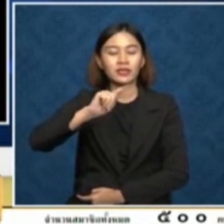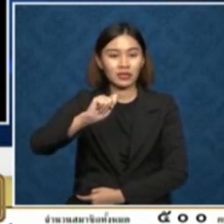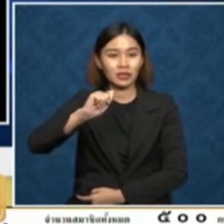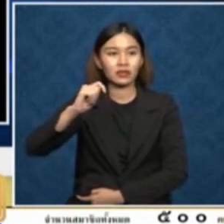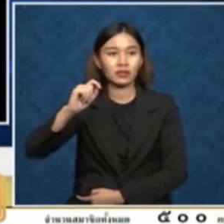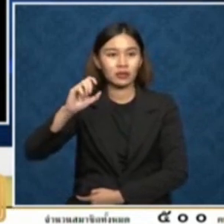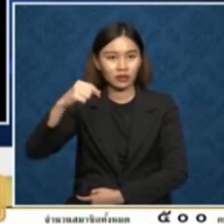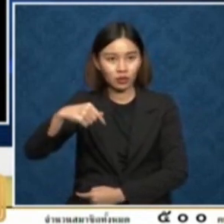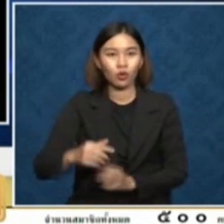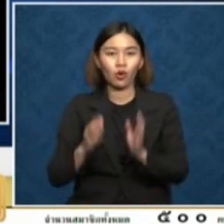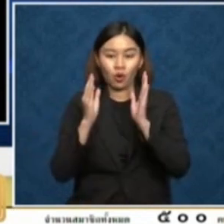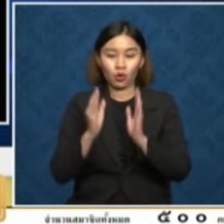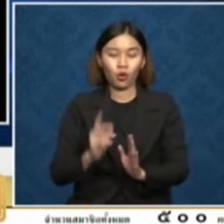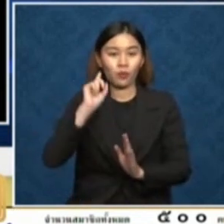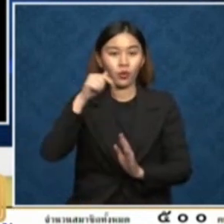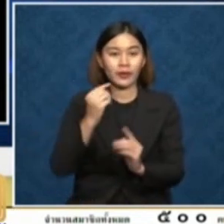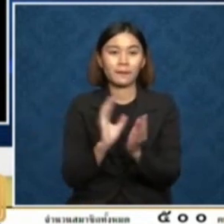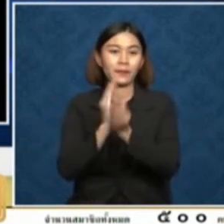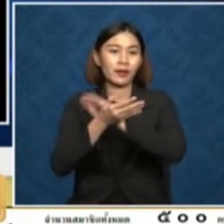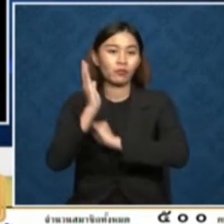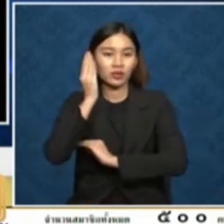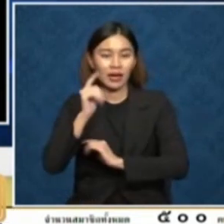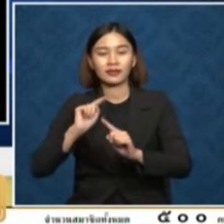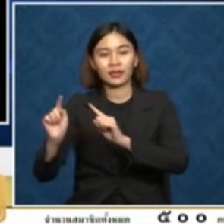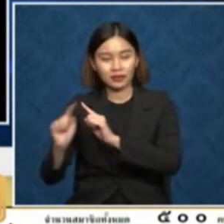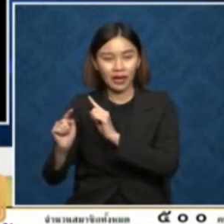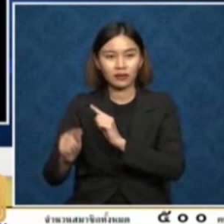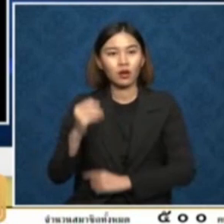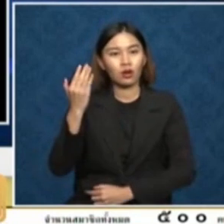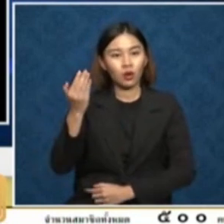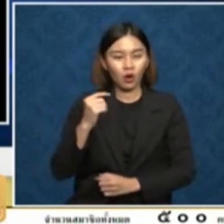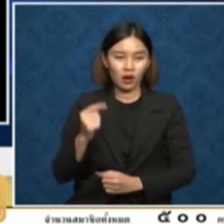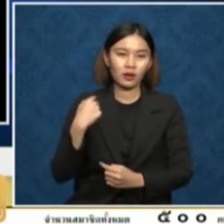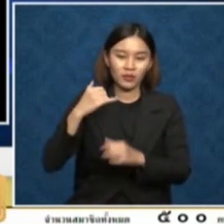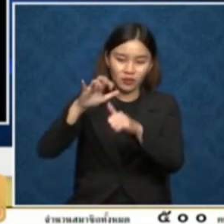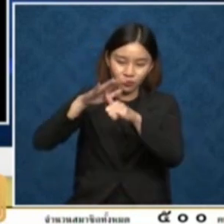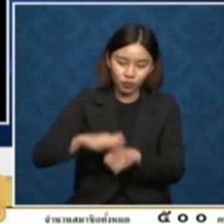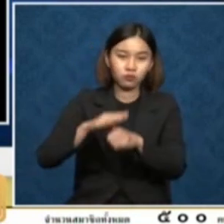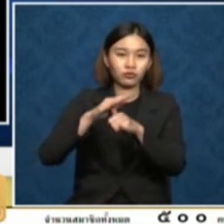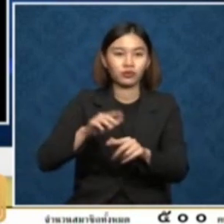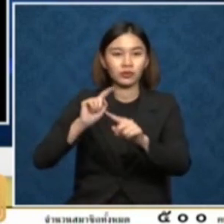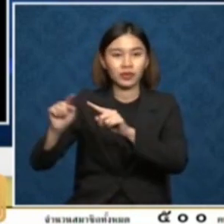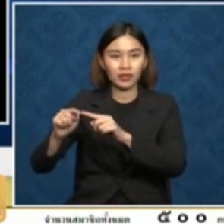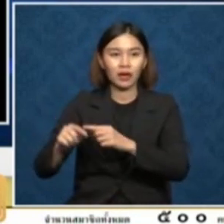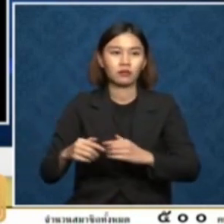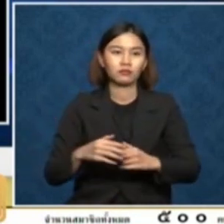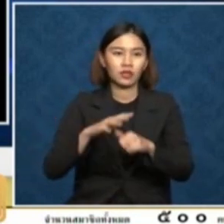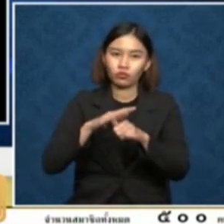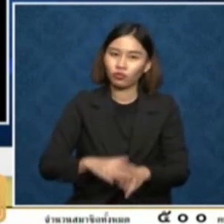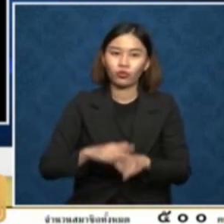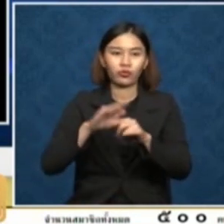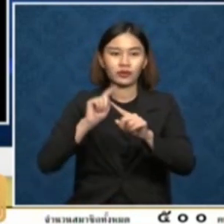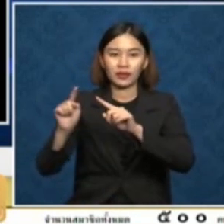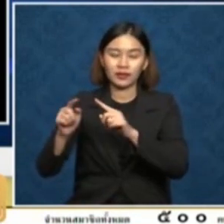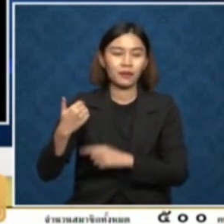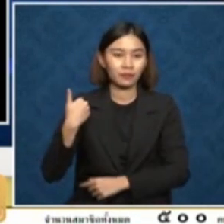คะที่ประเทศไทยเราก็จัดเช่นเดียวกันเนี่ยเพื่อระลึกถึงเหตุการณ์ที่ The Stonewall Inn นี่เป็นเหตุการณ์ที่ทำให้หลายๆคนได้ตระหนักถึงตัว T